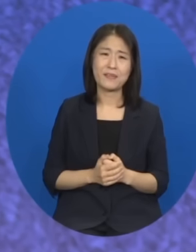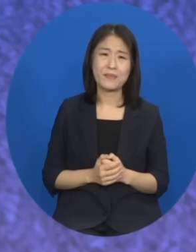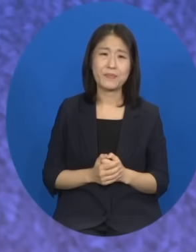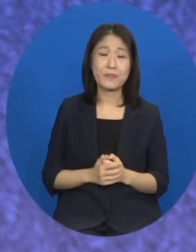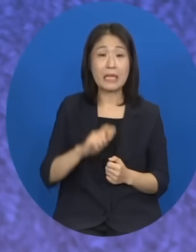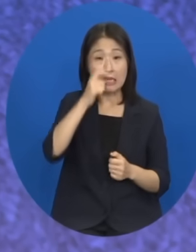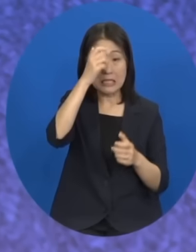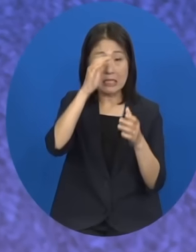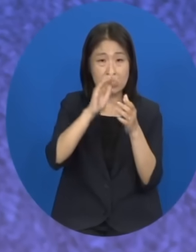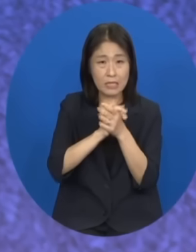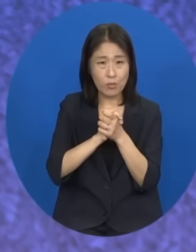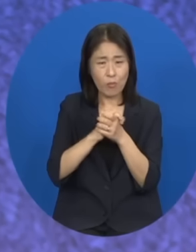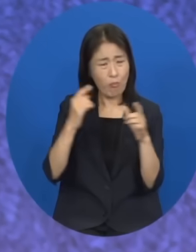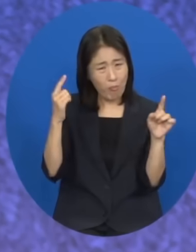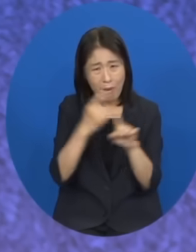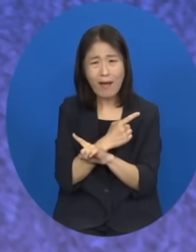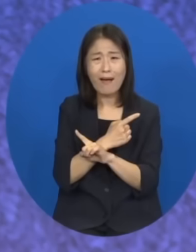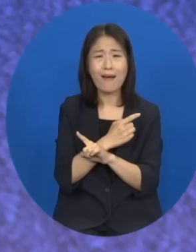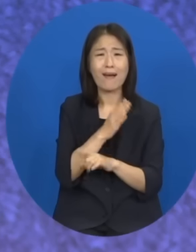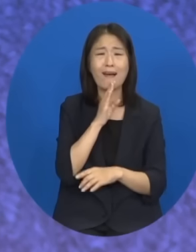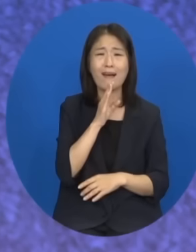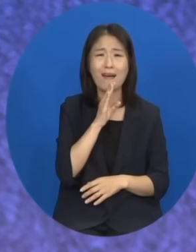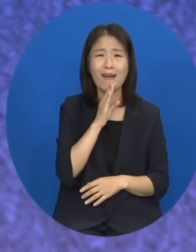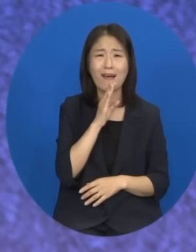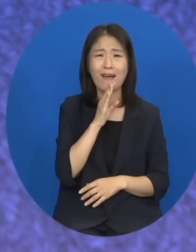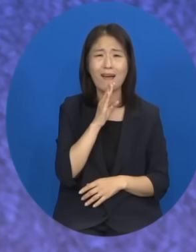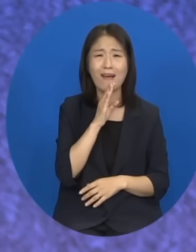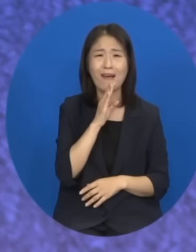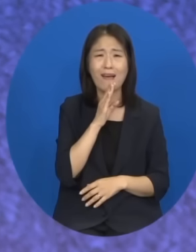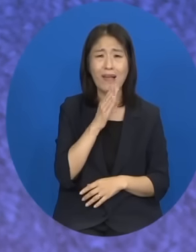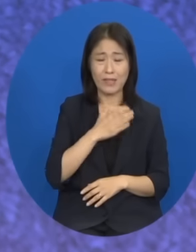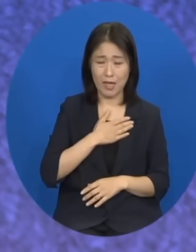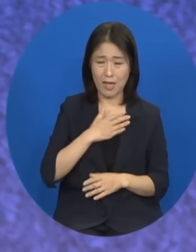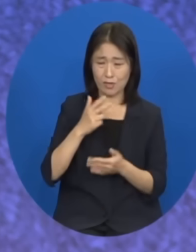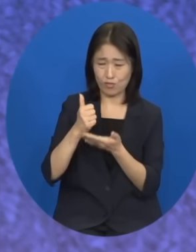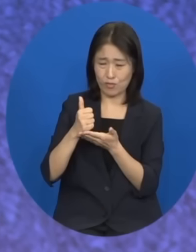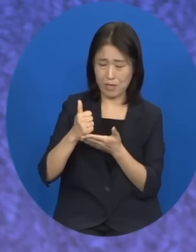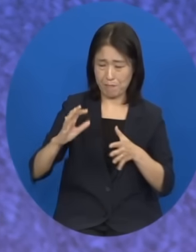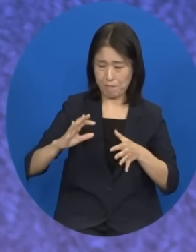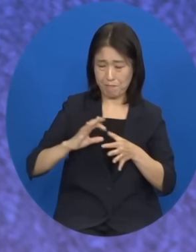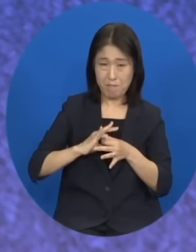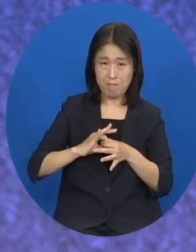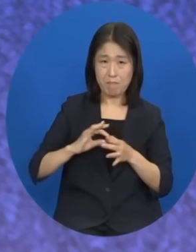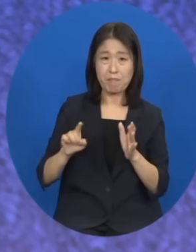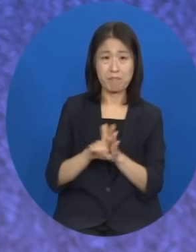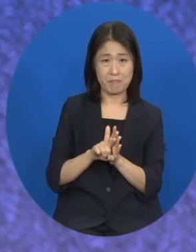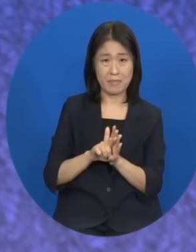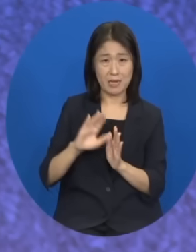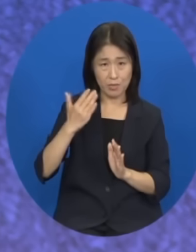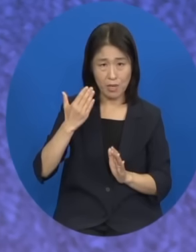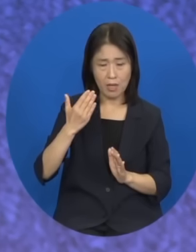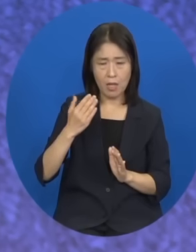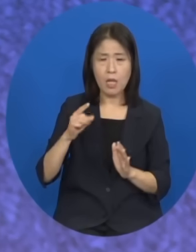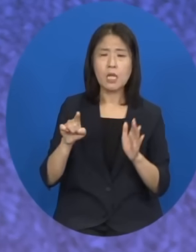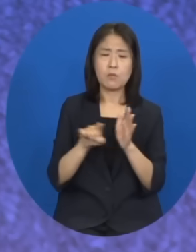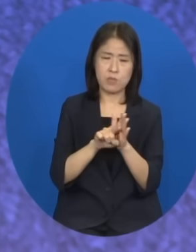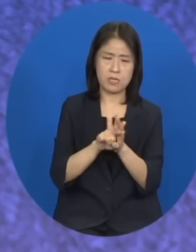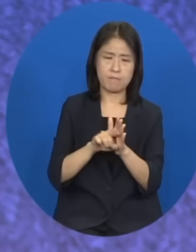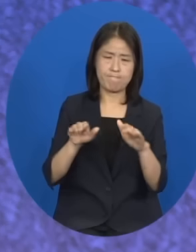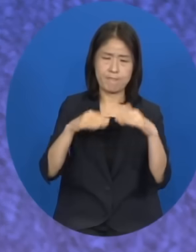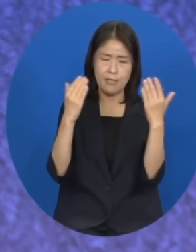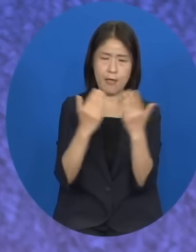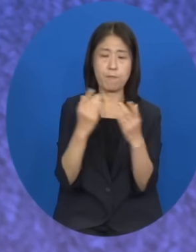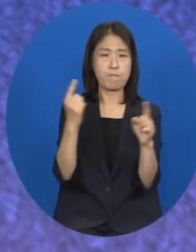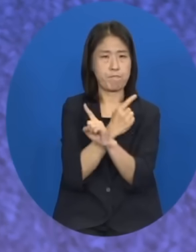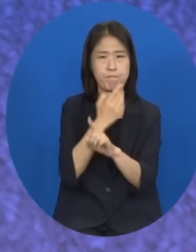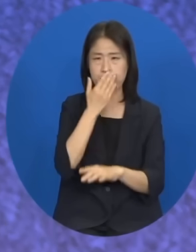기도도 완전히 달라지니까 주님이 나와 함께 계신 것을 정말 믿으면 믿음이 모든 것을 바꿔요.